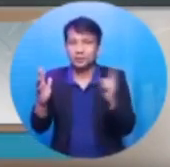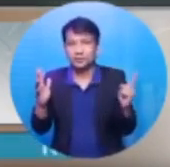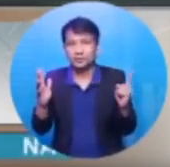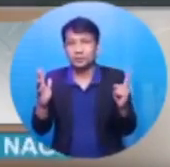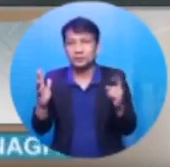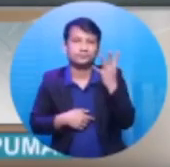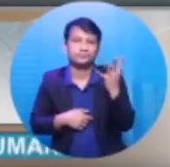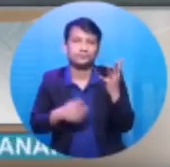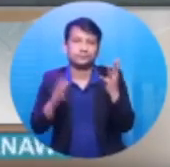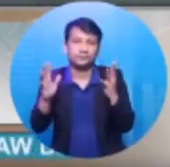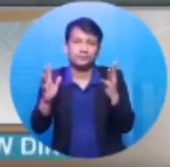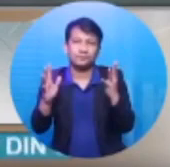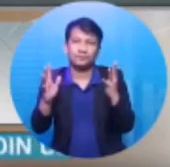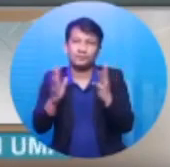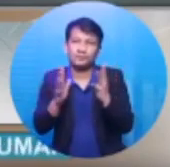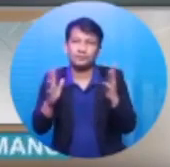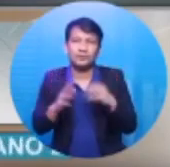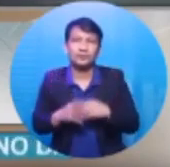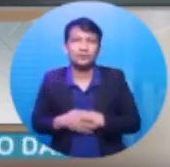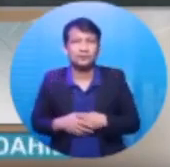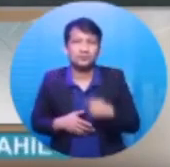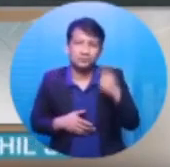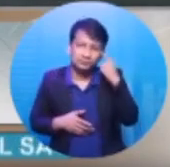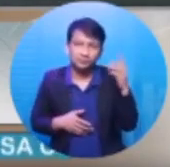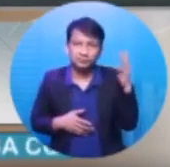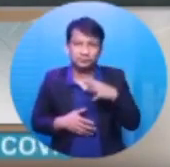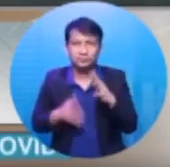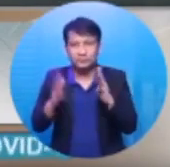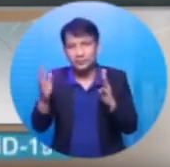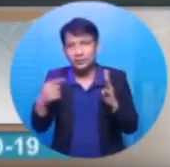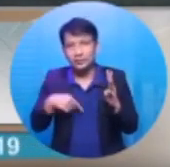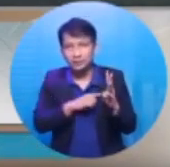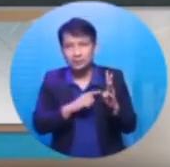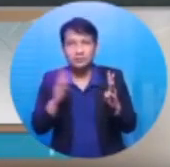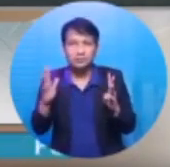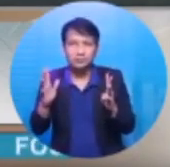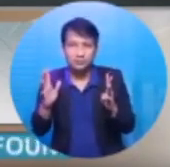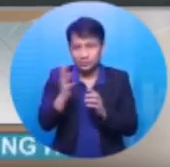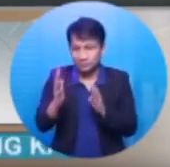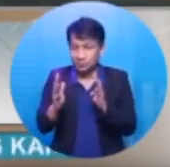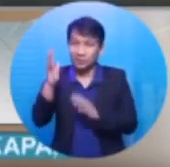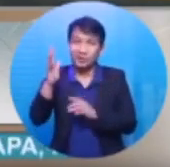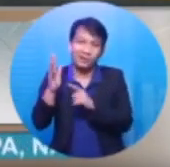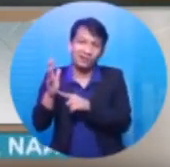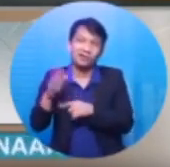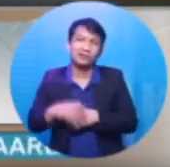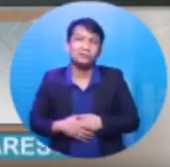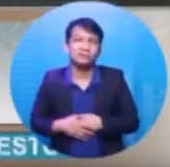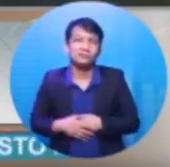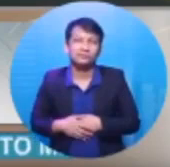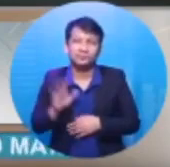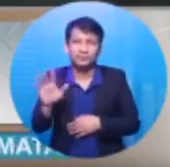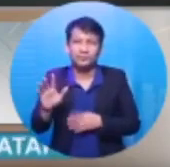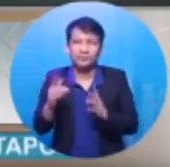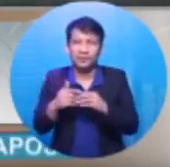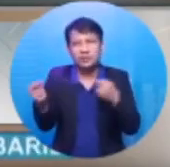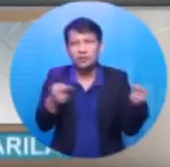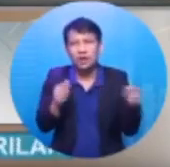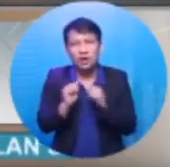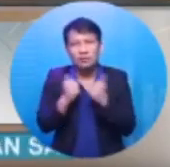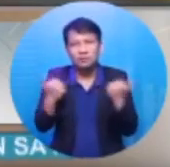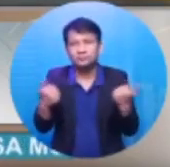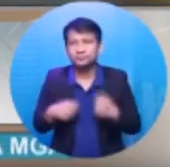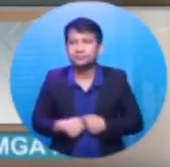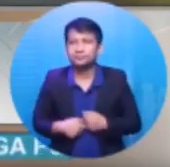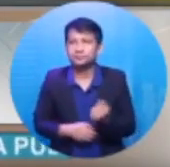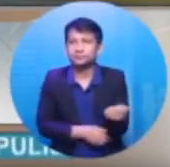sa kabila, ilan? Palagi ko lang po na sa 4. 4, tapos kayo 5, o di nakakalamang kayo? Opo. Okay, paano naawat yung away?